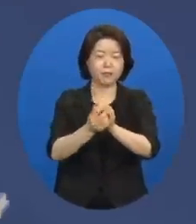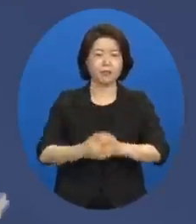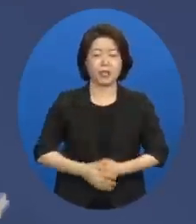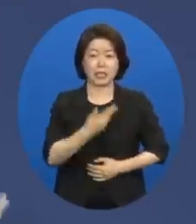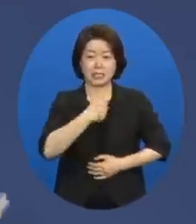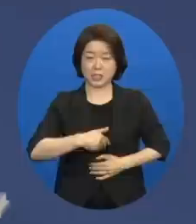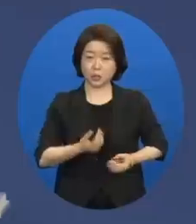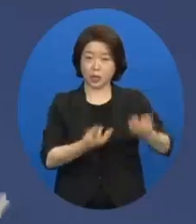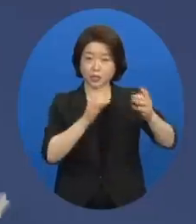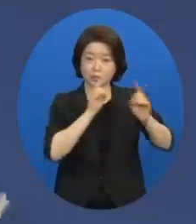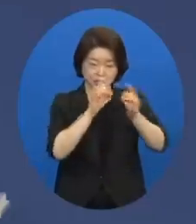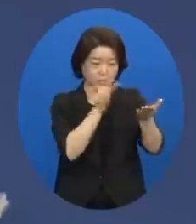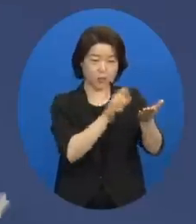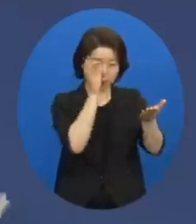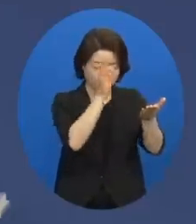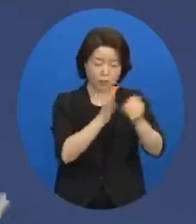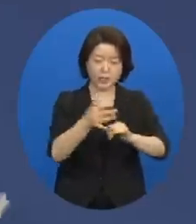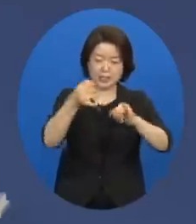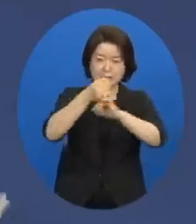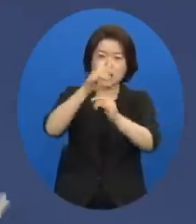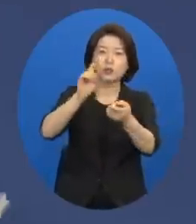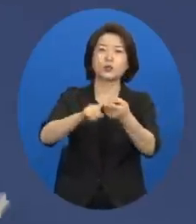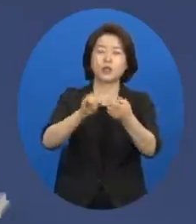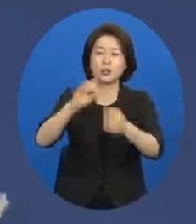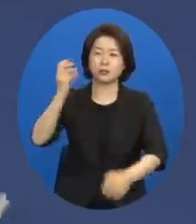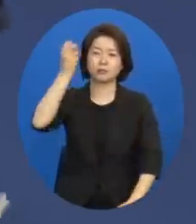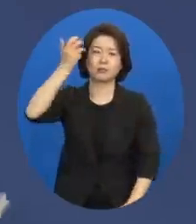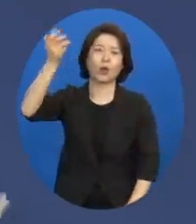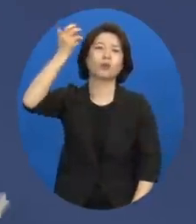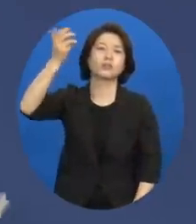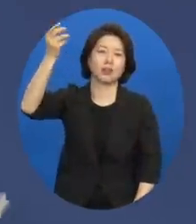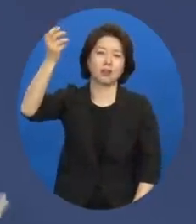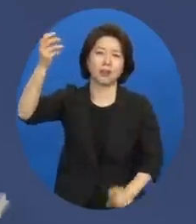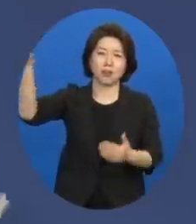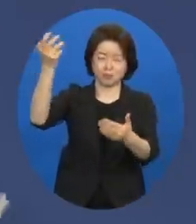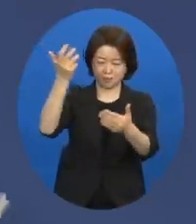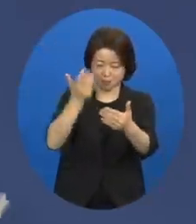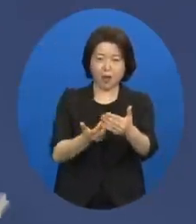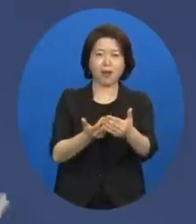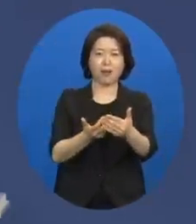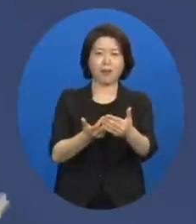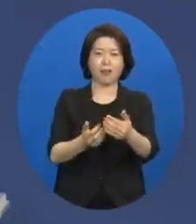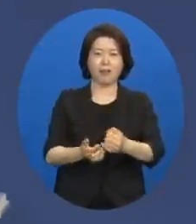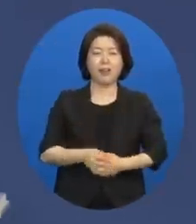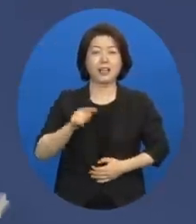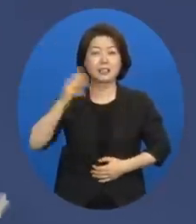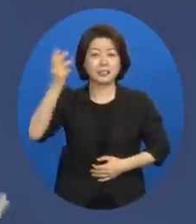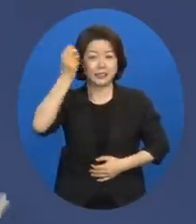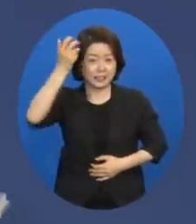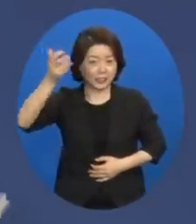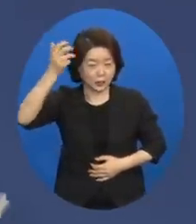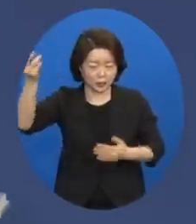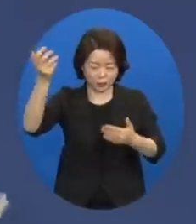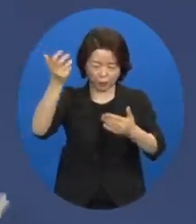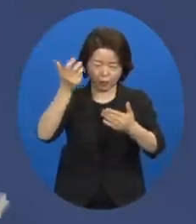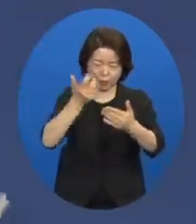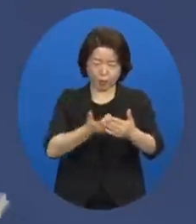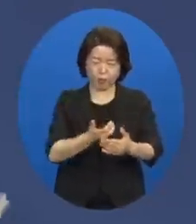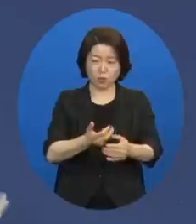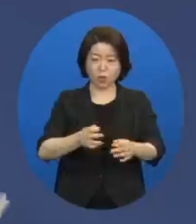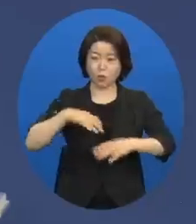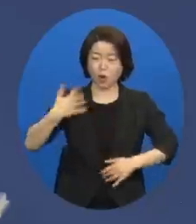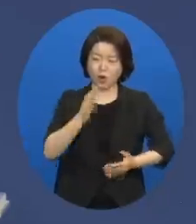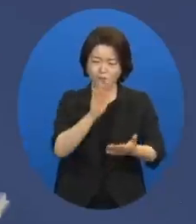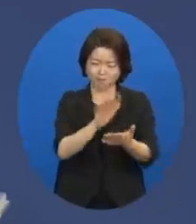그때 약속하신 성령께서 임하셨습니다. 그리고 그 성령의 그 놀라운 불을